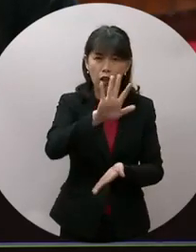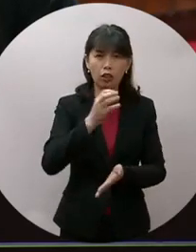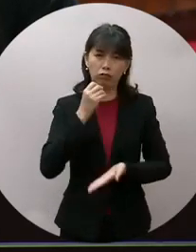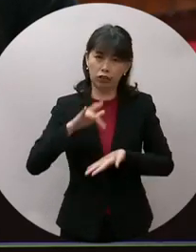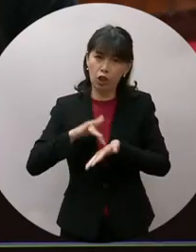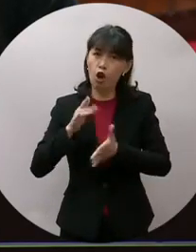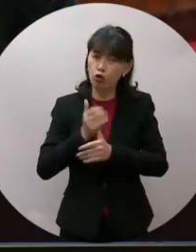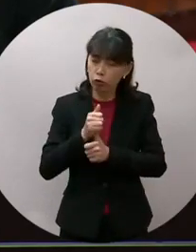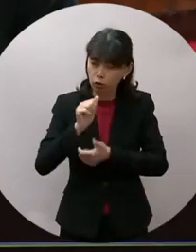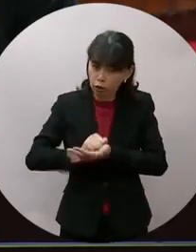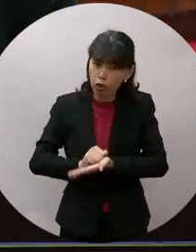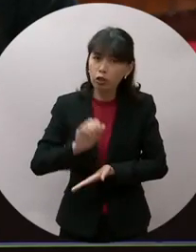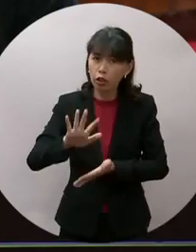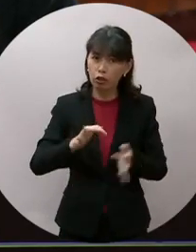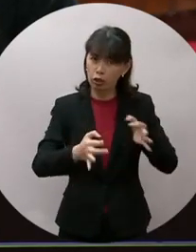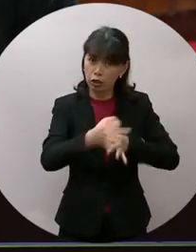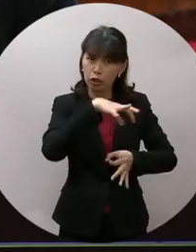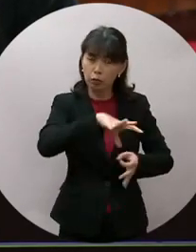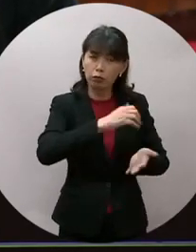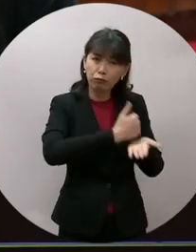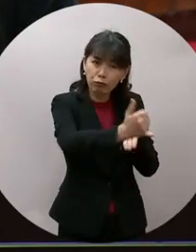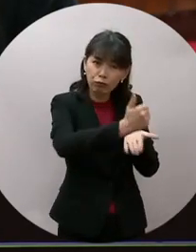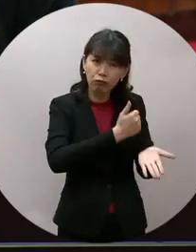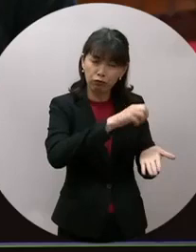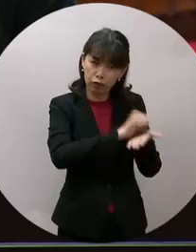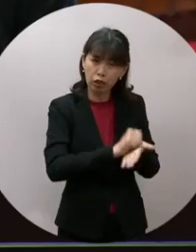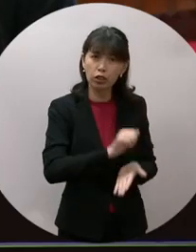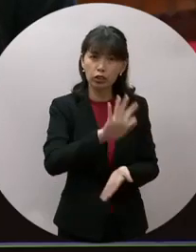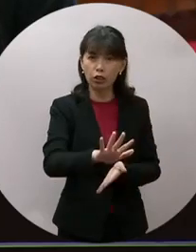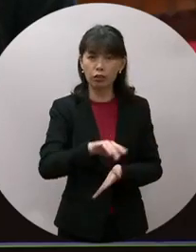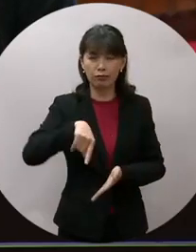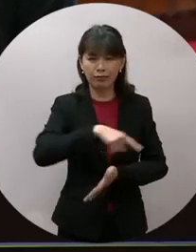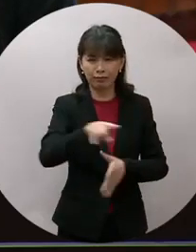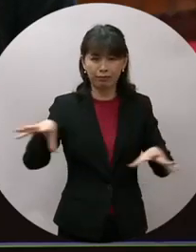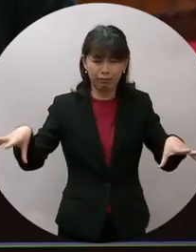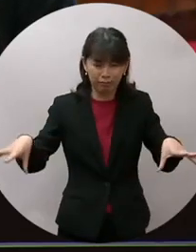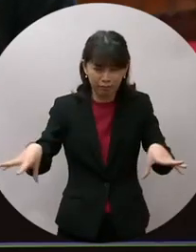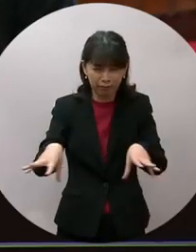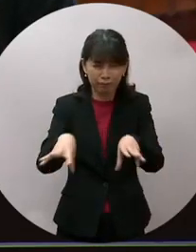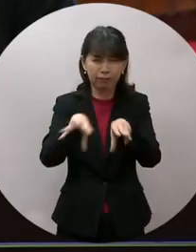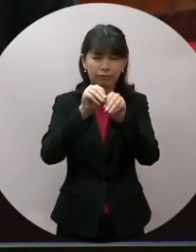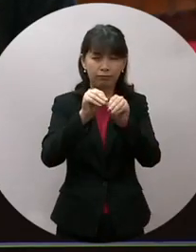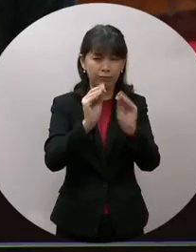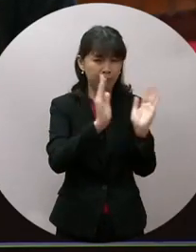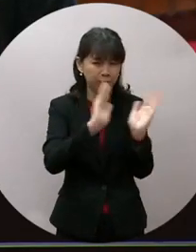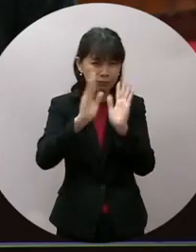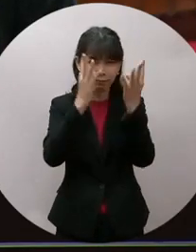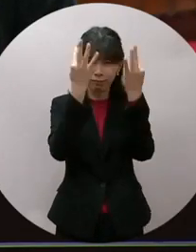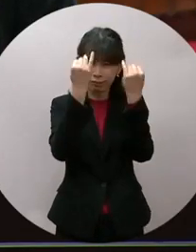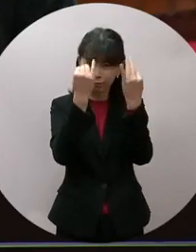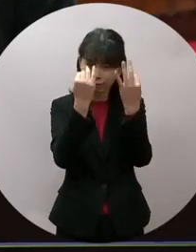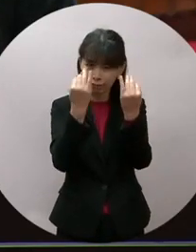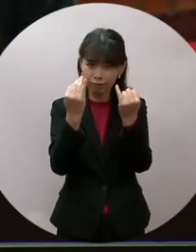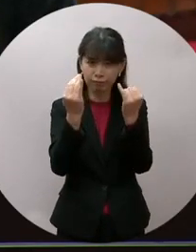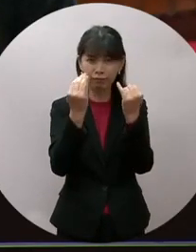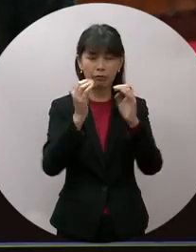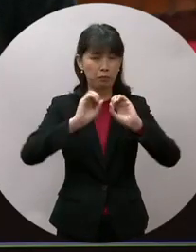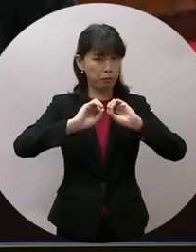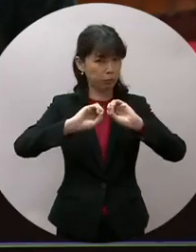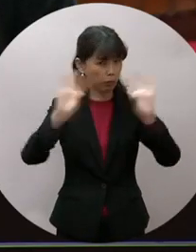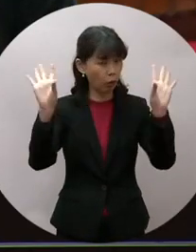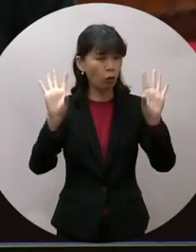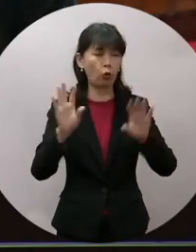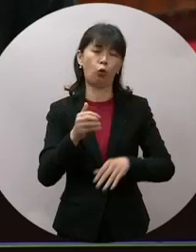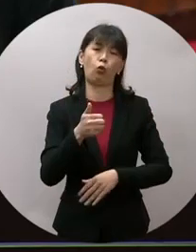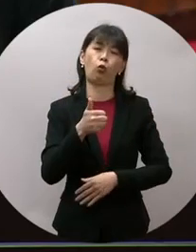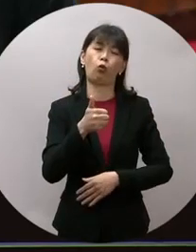的资料，经济部出口加工有他的资料，大家把政府的资讯拿出来，他有一个整合